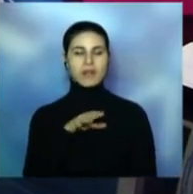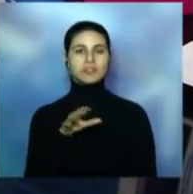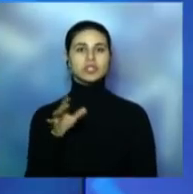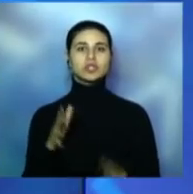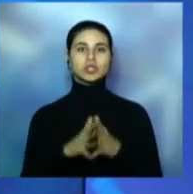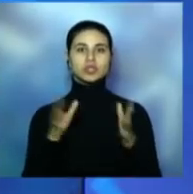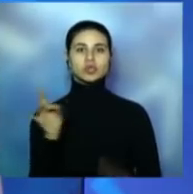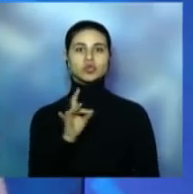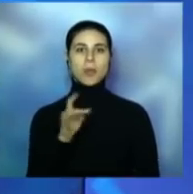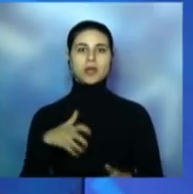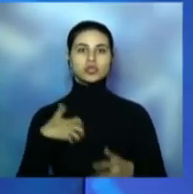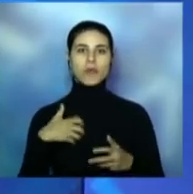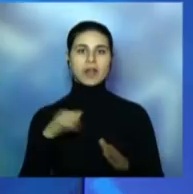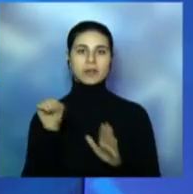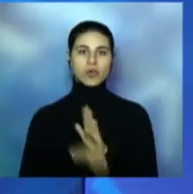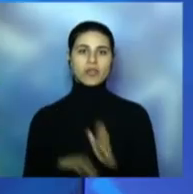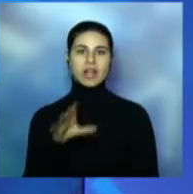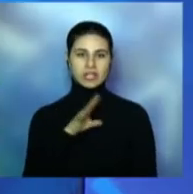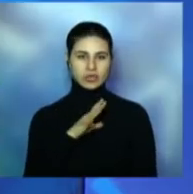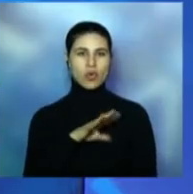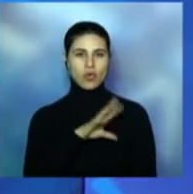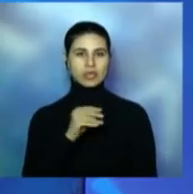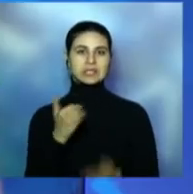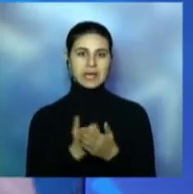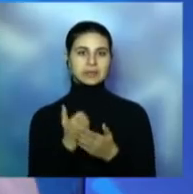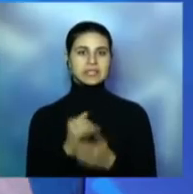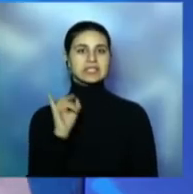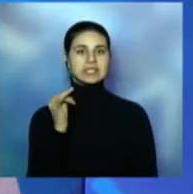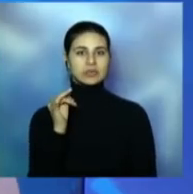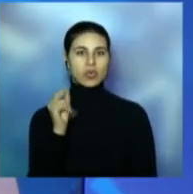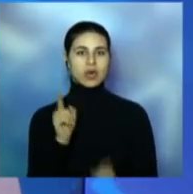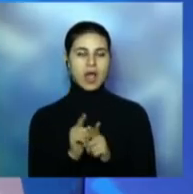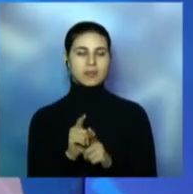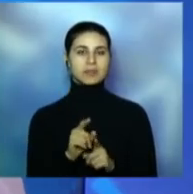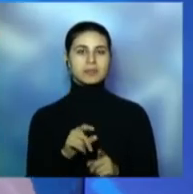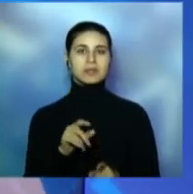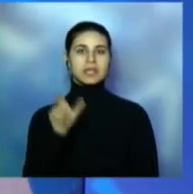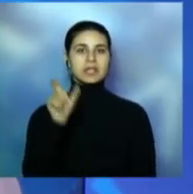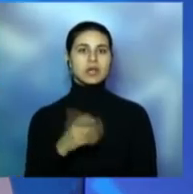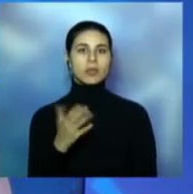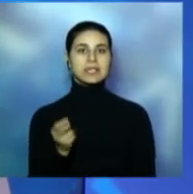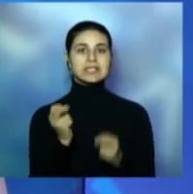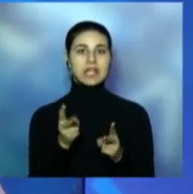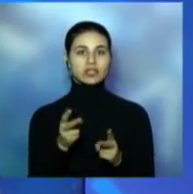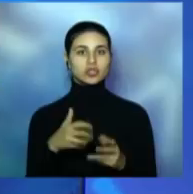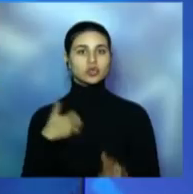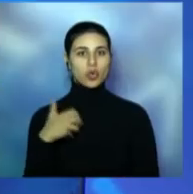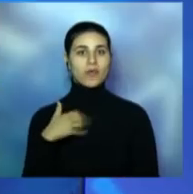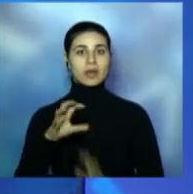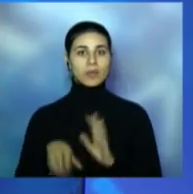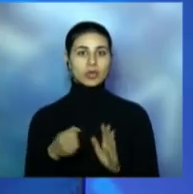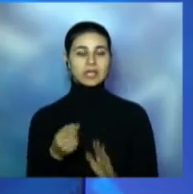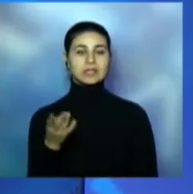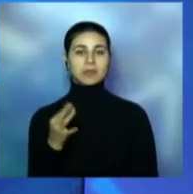ზომის არის კიდევ უფრო საინტერესო, ან რაც უფრო მეტად მტაცებელია ცხოველი, რომელიც მოინადირეს.